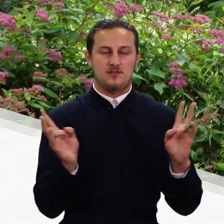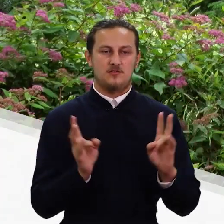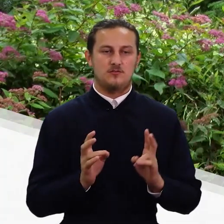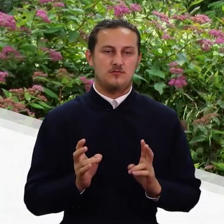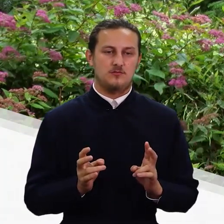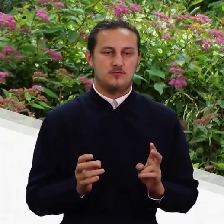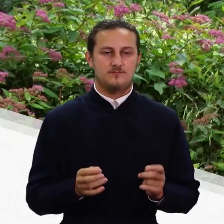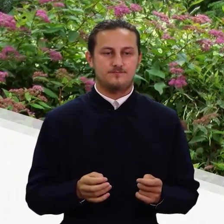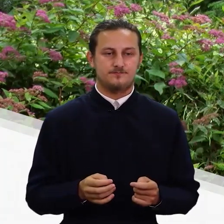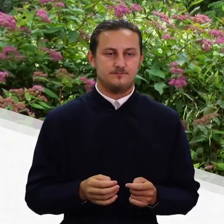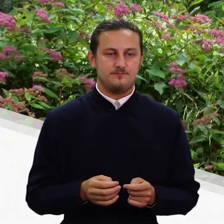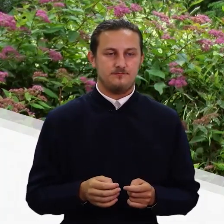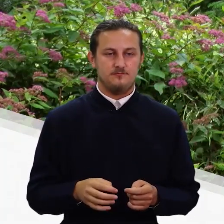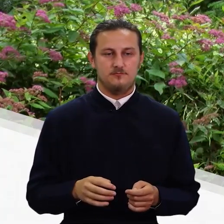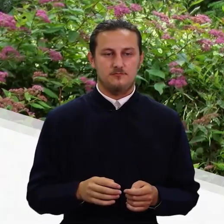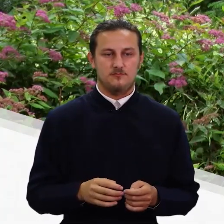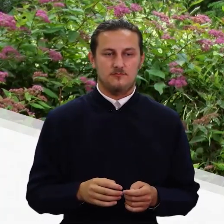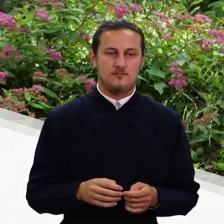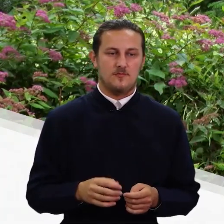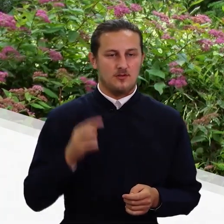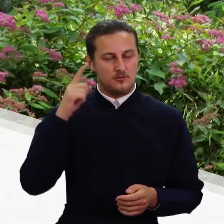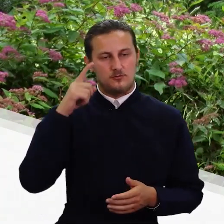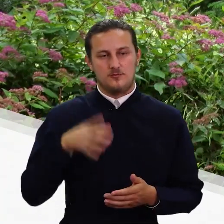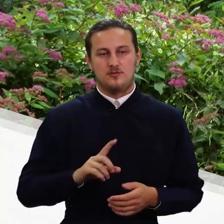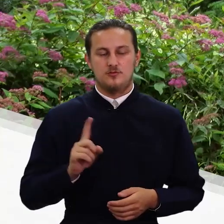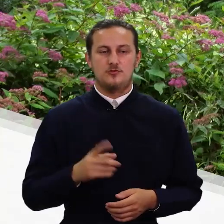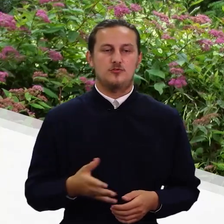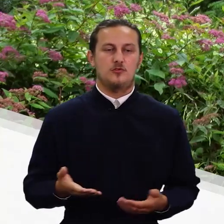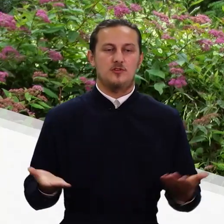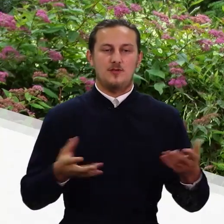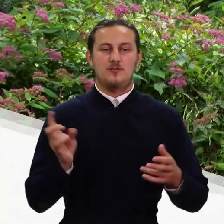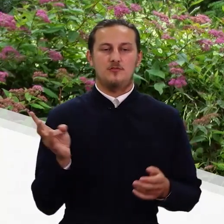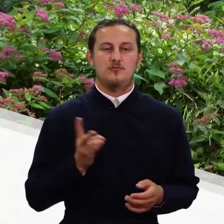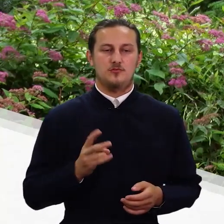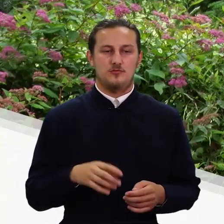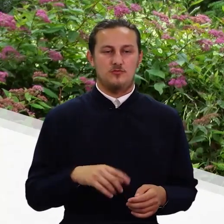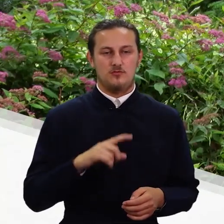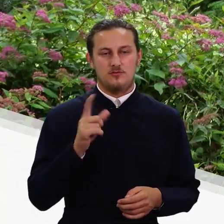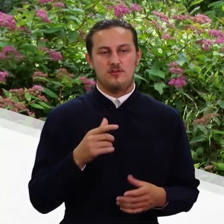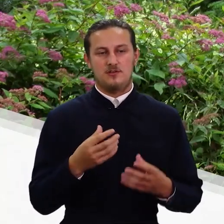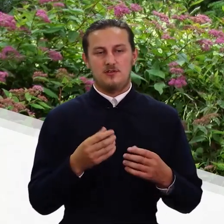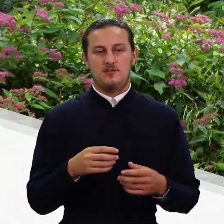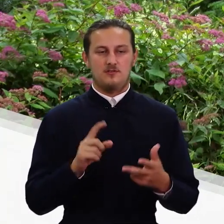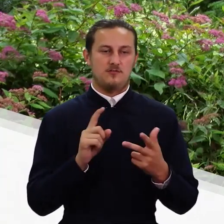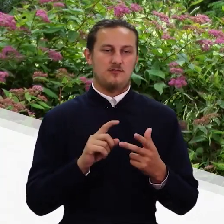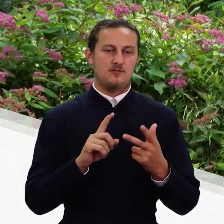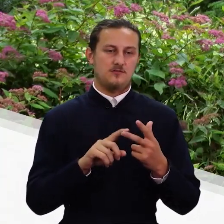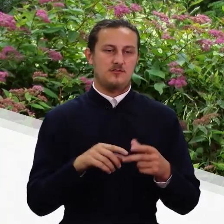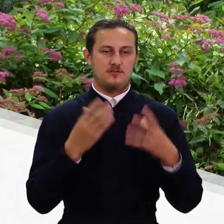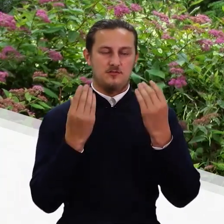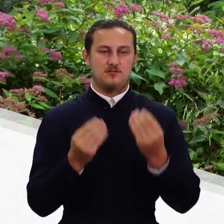таким фанатичним розумінням того, що я маю стати людиною за три дні іншою, я відріжу всі